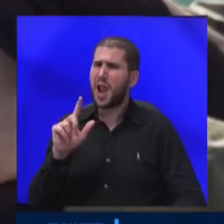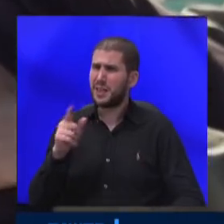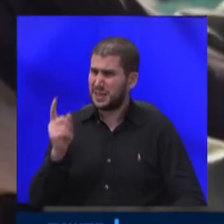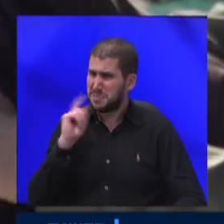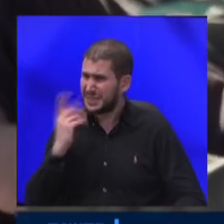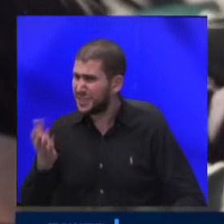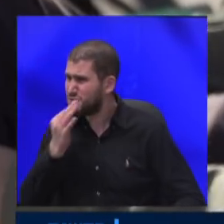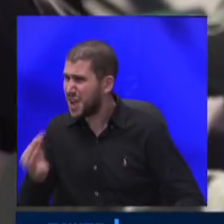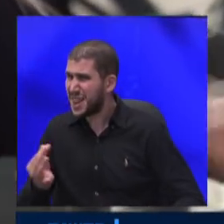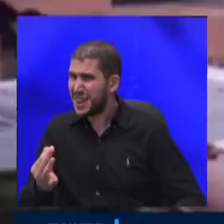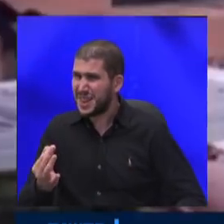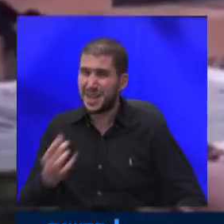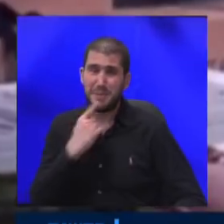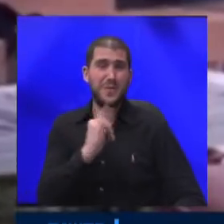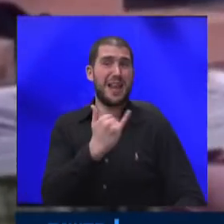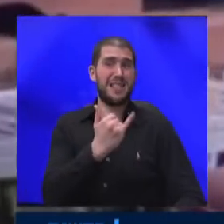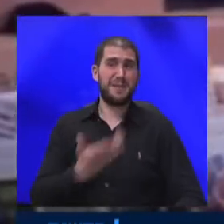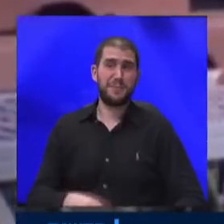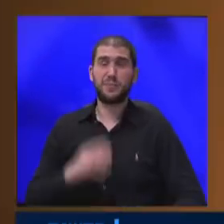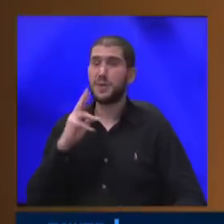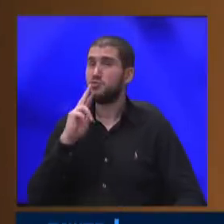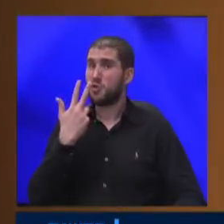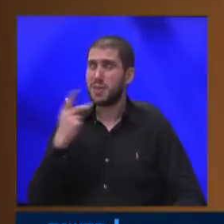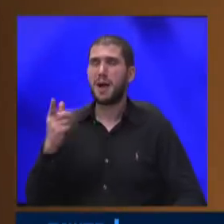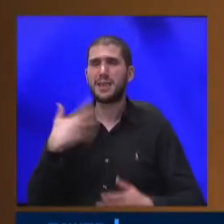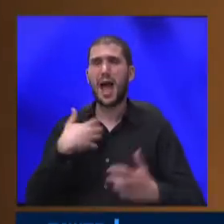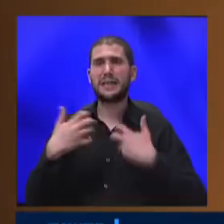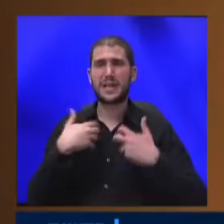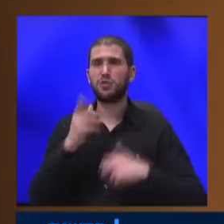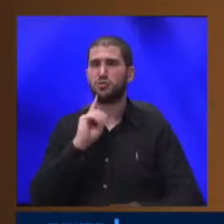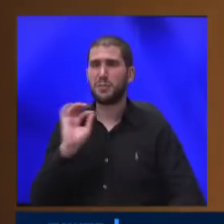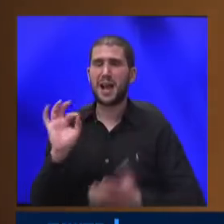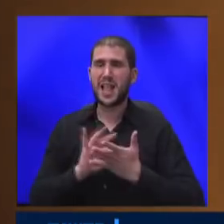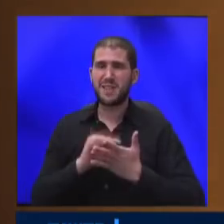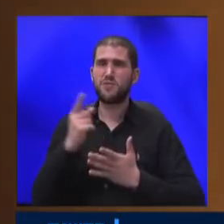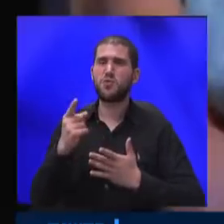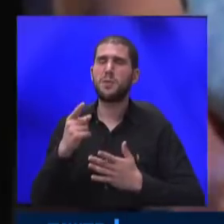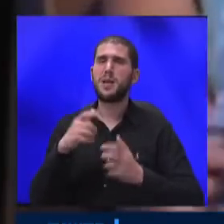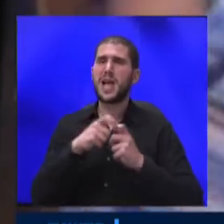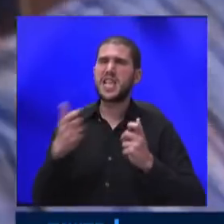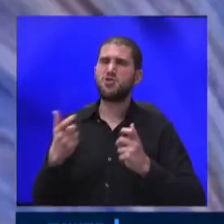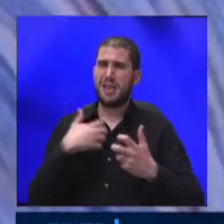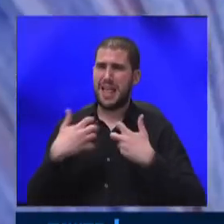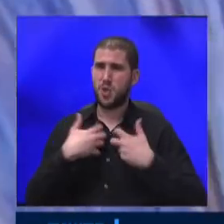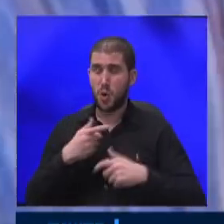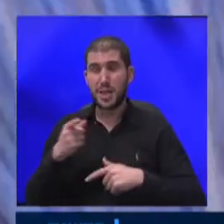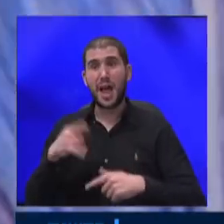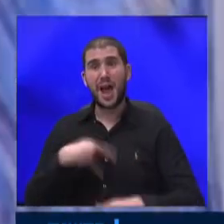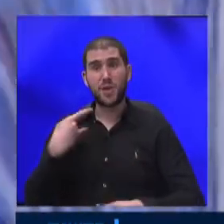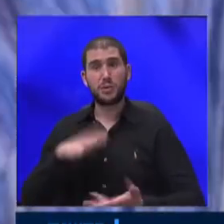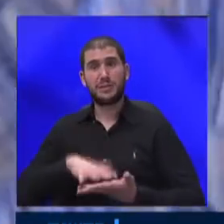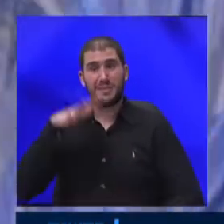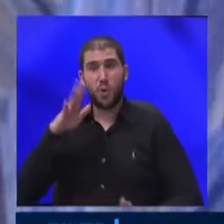funny?" אמרה לו, "כן." במשך 3 שנים רצה ההצגה שכתבו הצמד בהנגר של גשר. החוויות שצברו בין